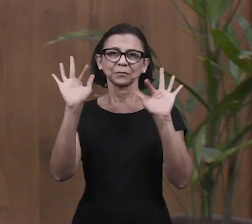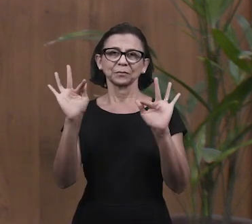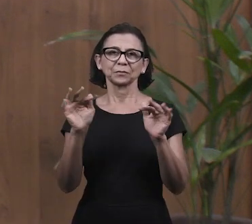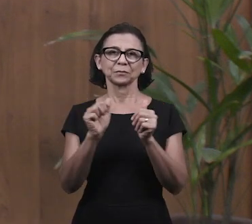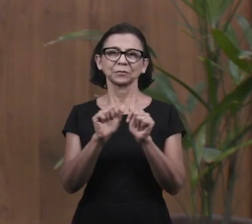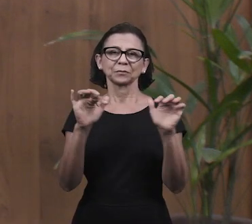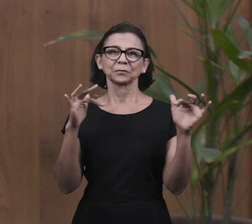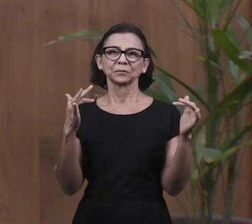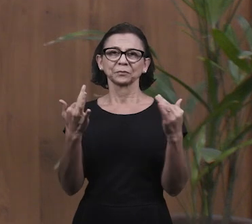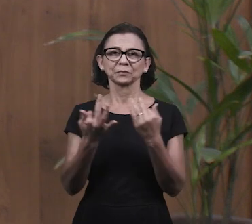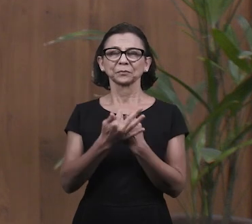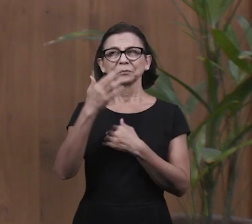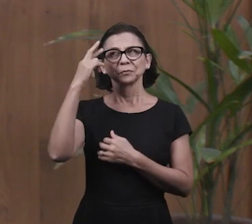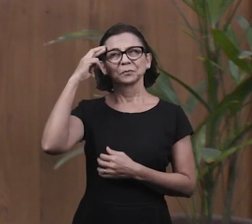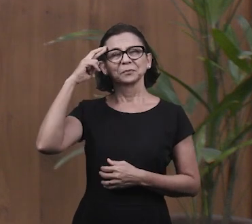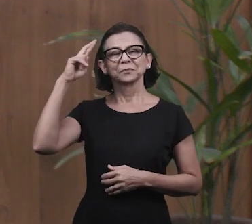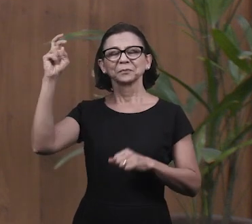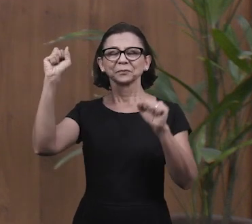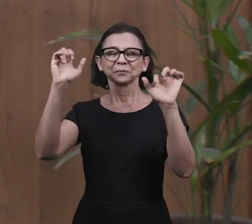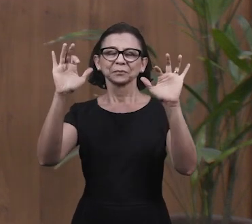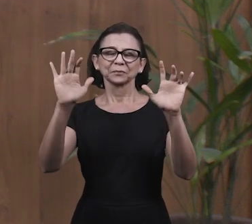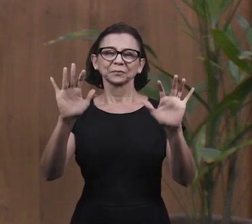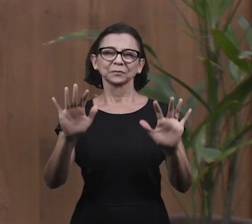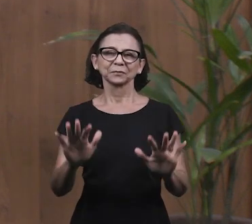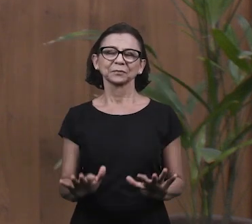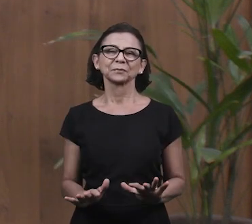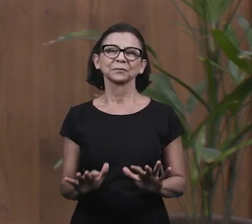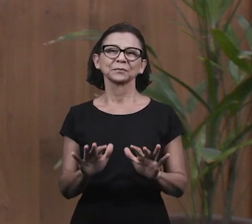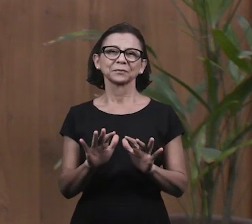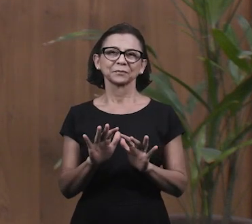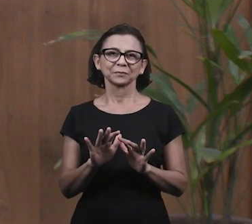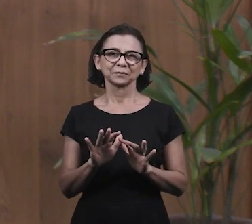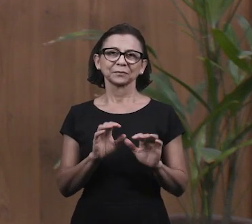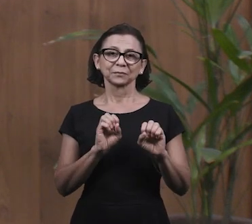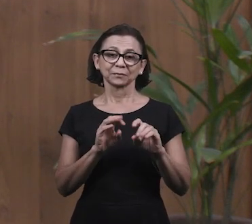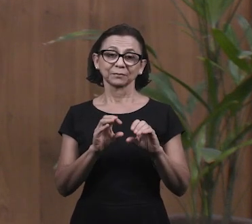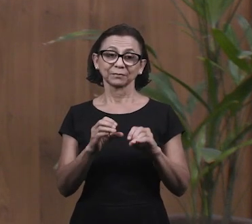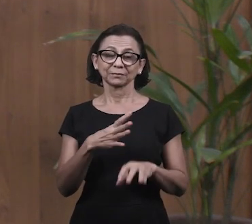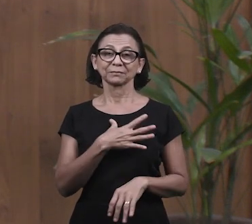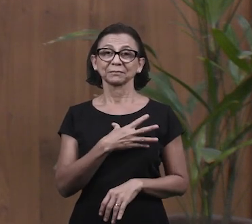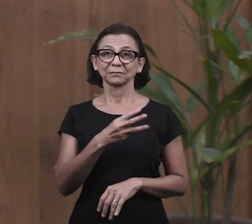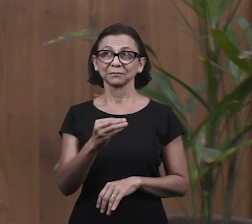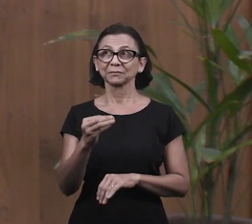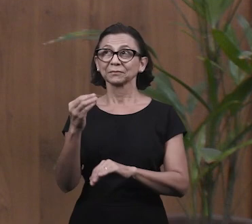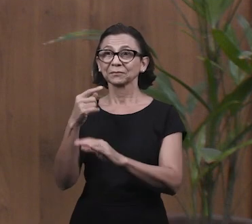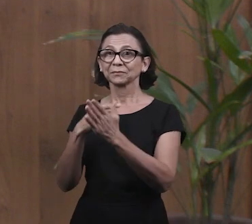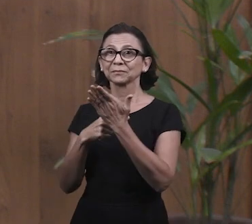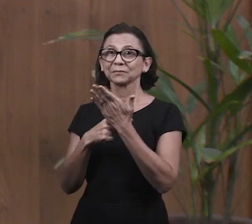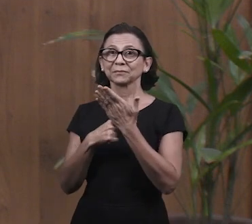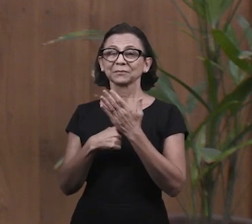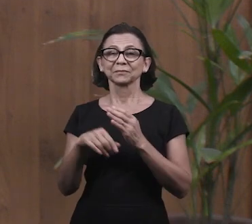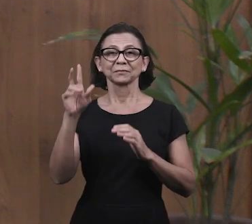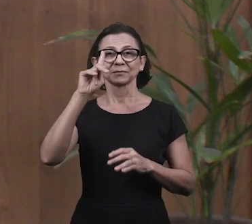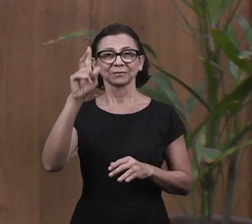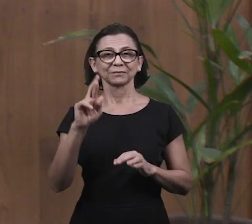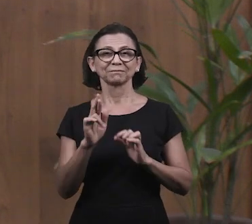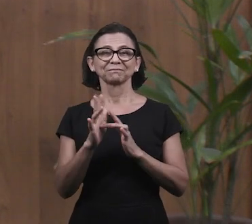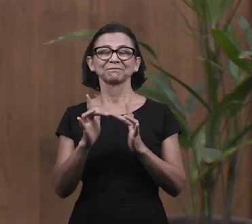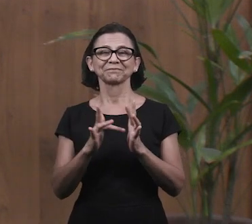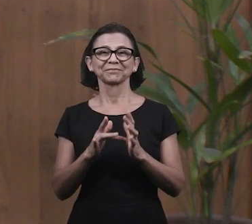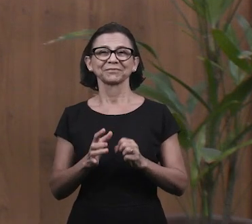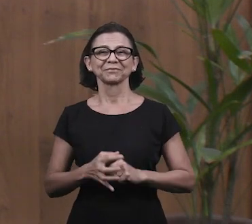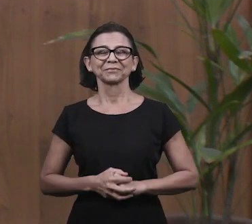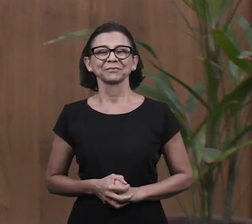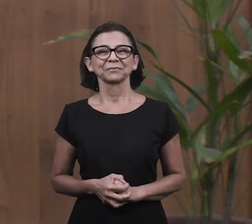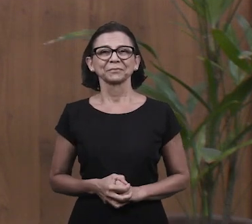nous ayons une semaine heureuse avec notre famille et que le Seigneur puisse rester et puisse continuer à nous bénir grandement dans l'éducation de nos